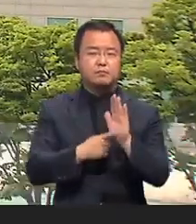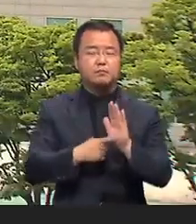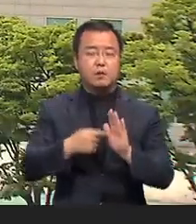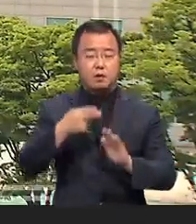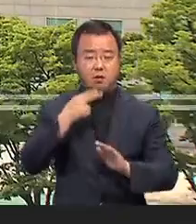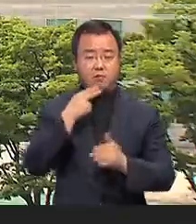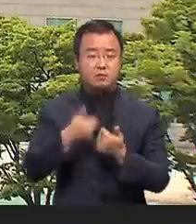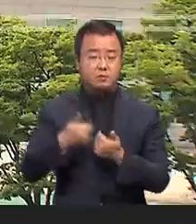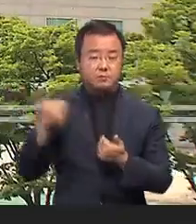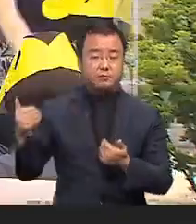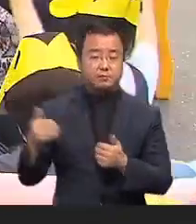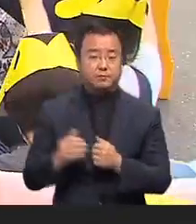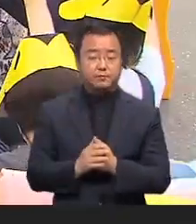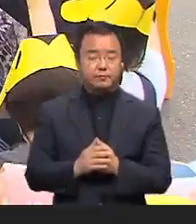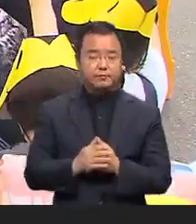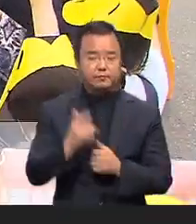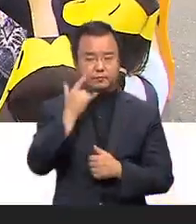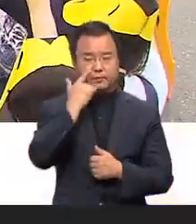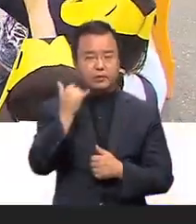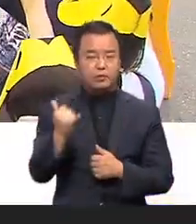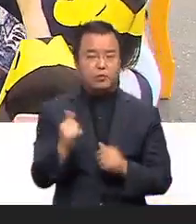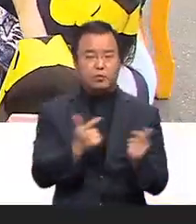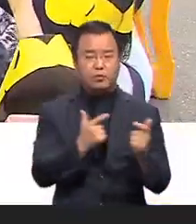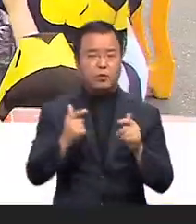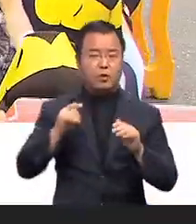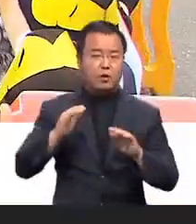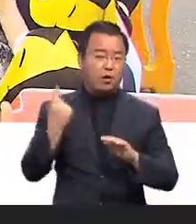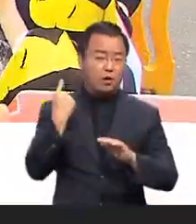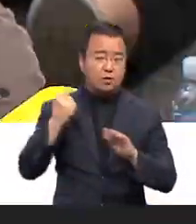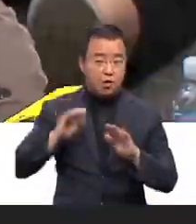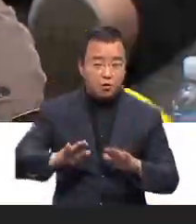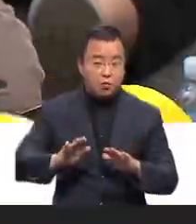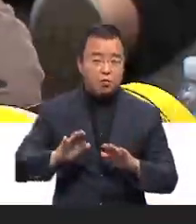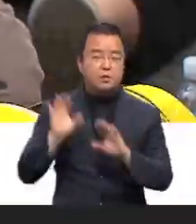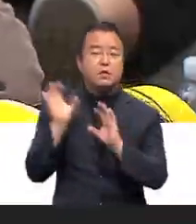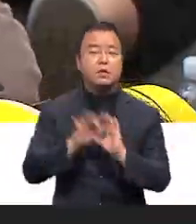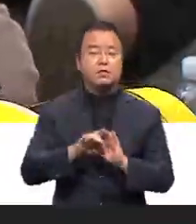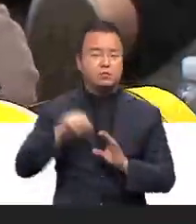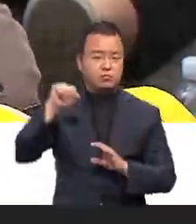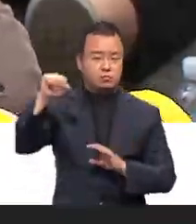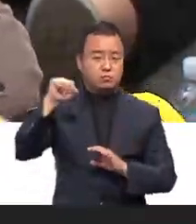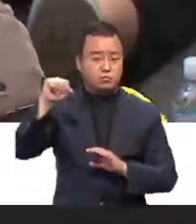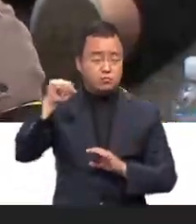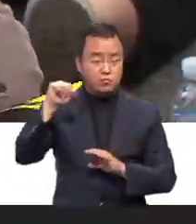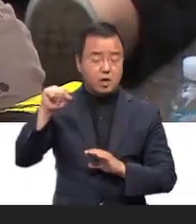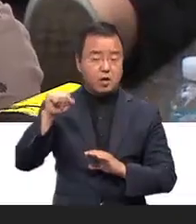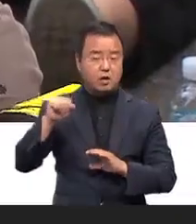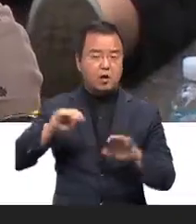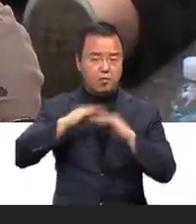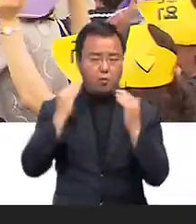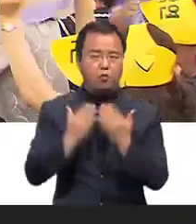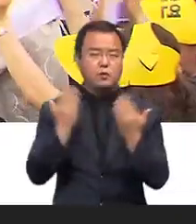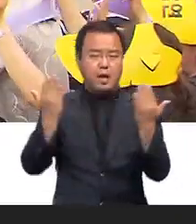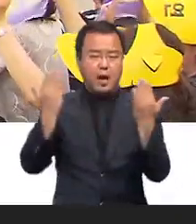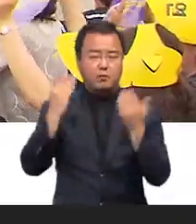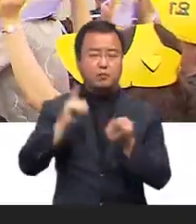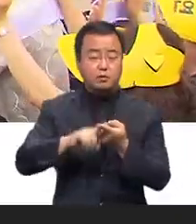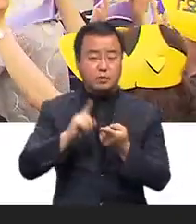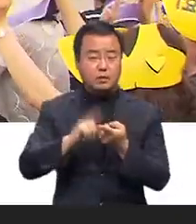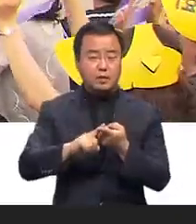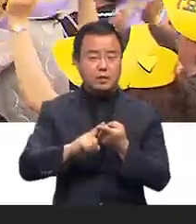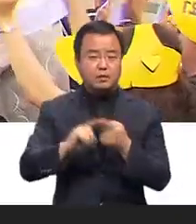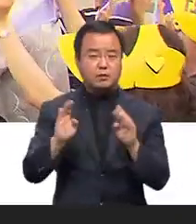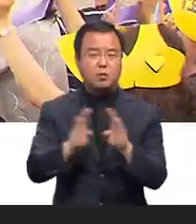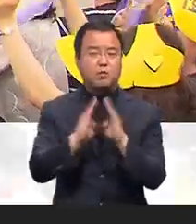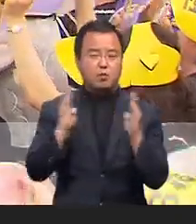자리를 떠났습니다. 학부모들은 어제에 이어 오늘도 교육청 앞에서 집회를 열고 모든 학교에 대해 청문 과정을